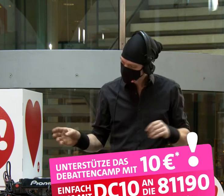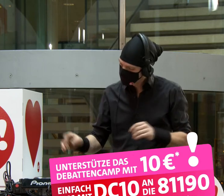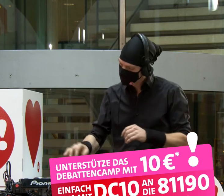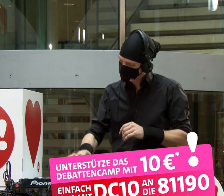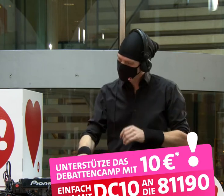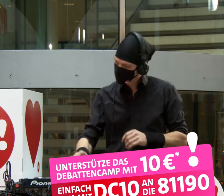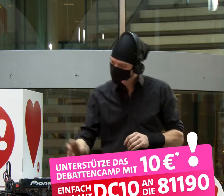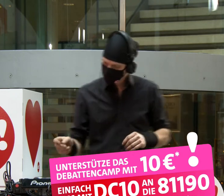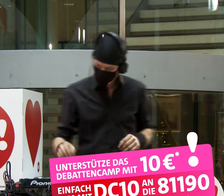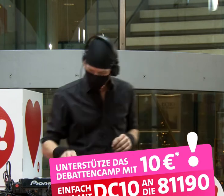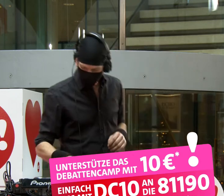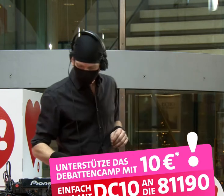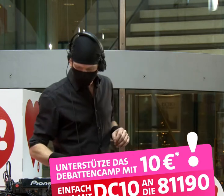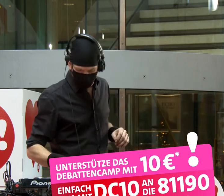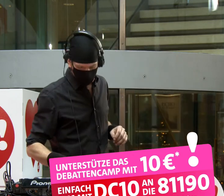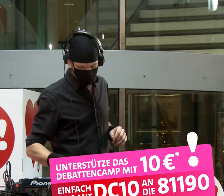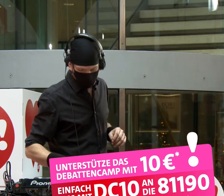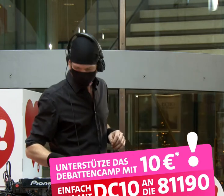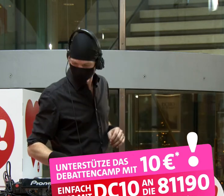hier